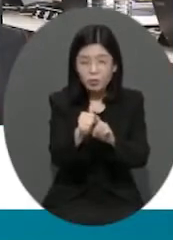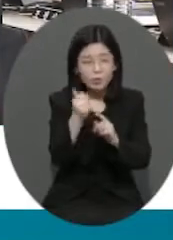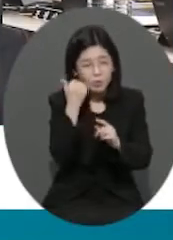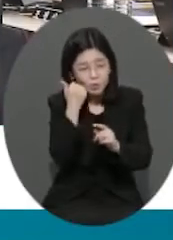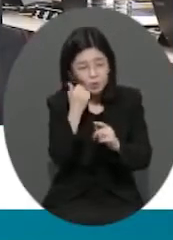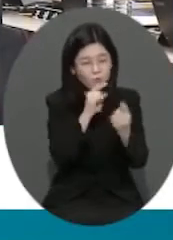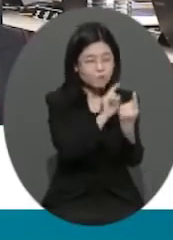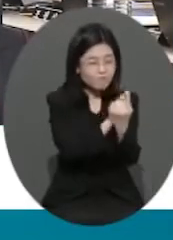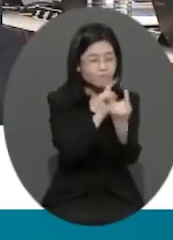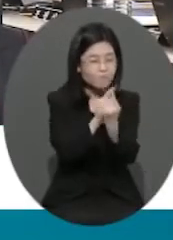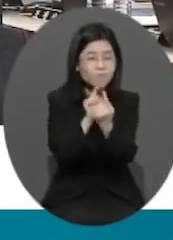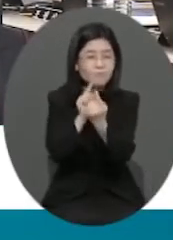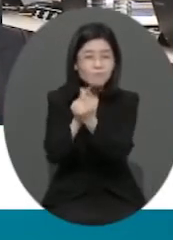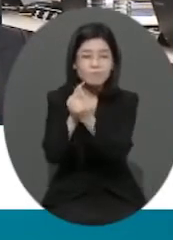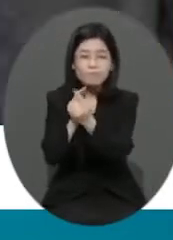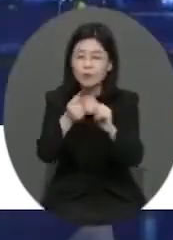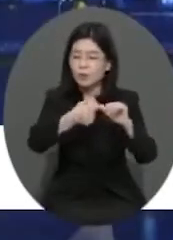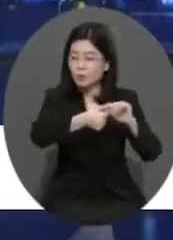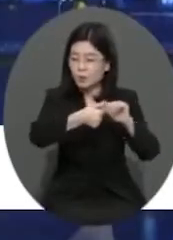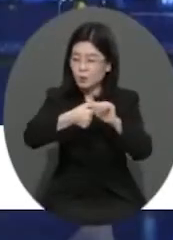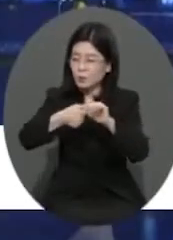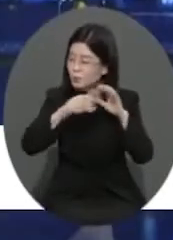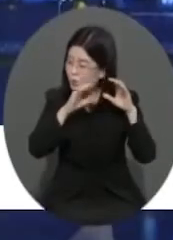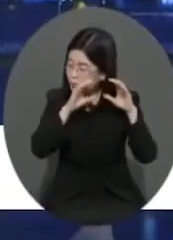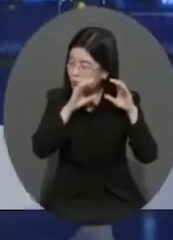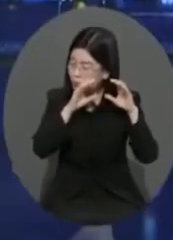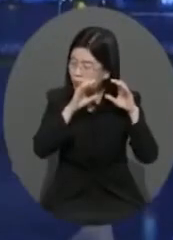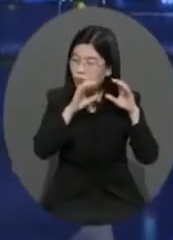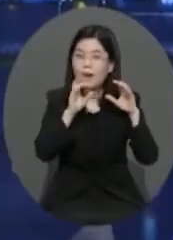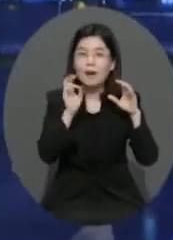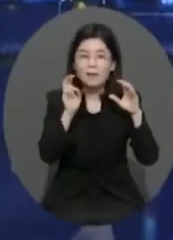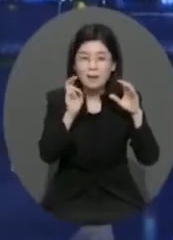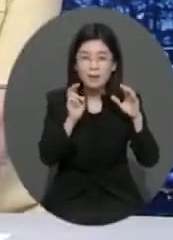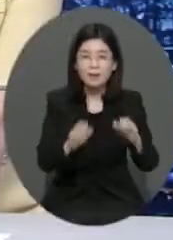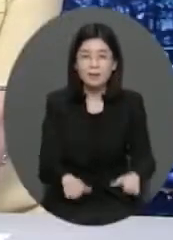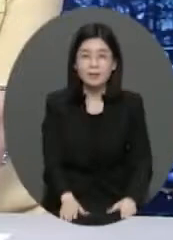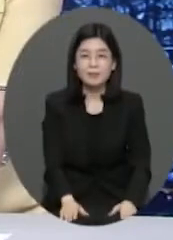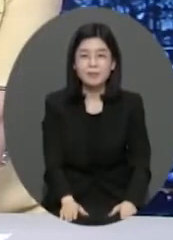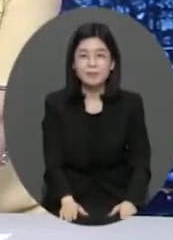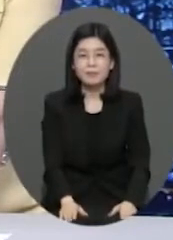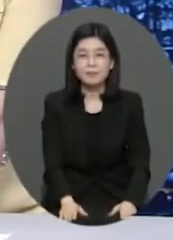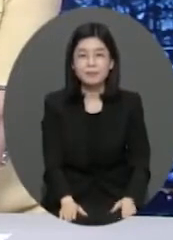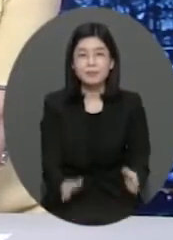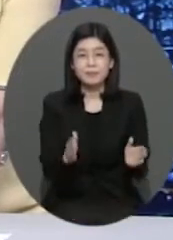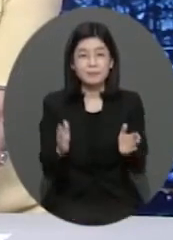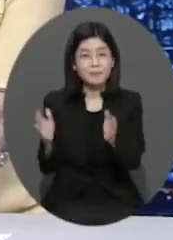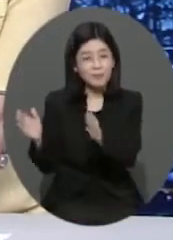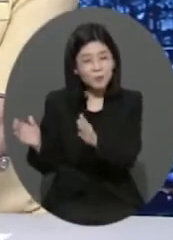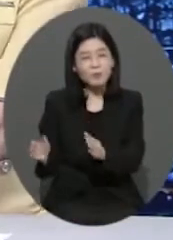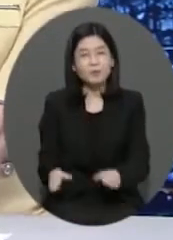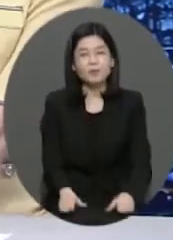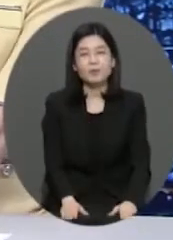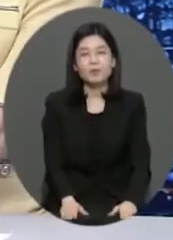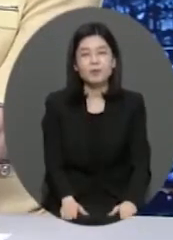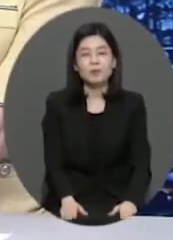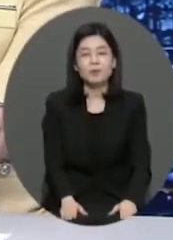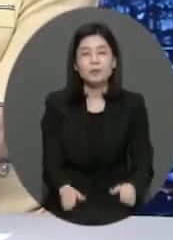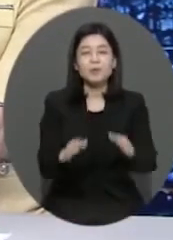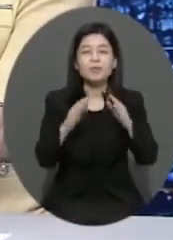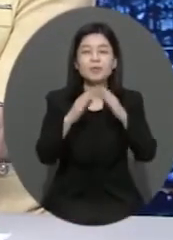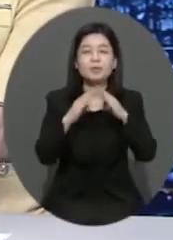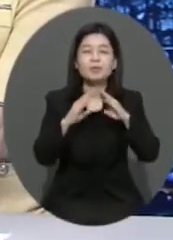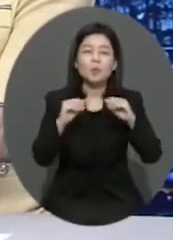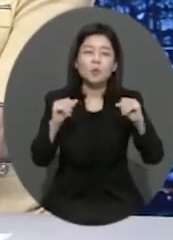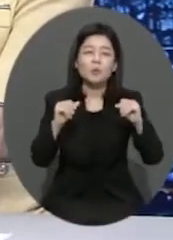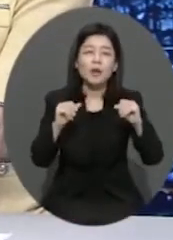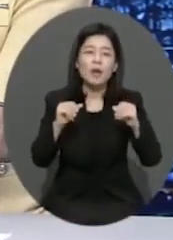조언을 좀 듣는 그런 시간을 갖지 않을까 싶습니다 4 또 2번째 문 은 약간 어려운 질문이 될 것 같은데요 부동산의 o 인 탈